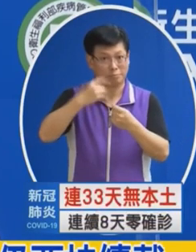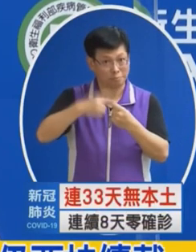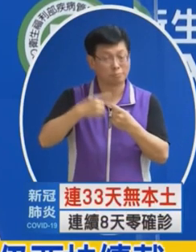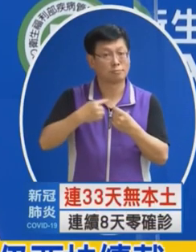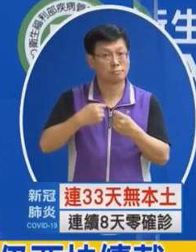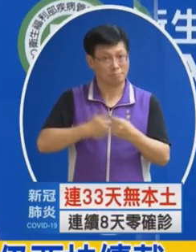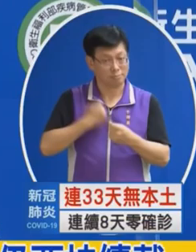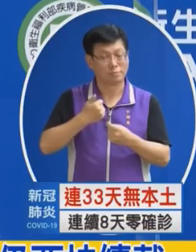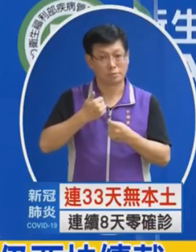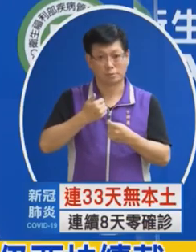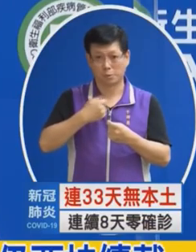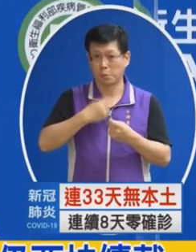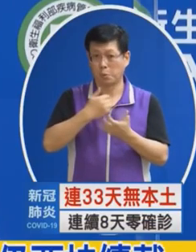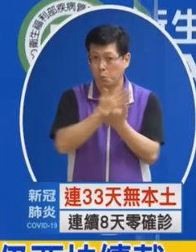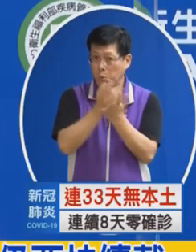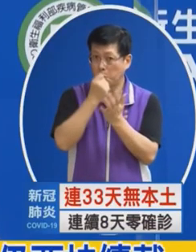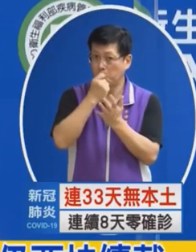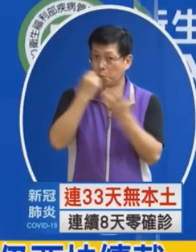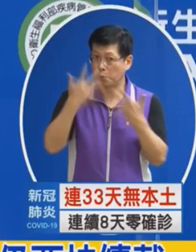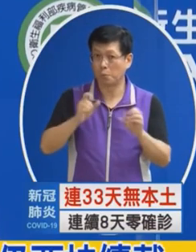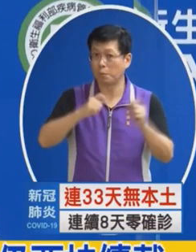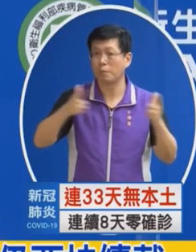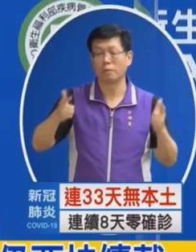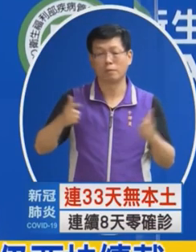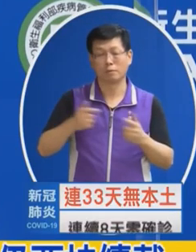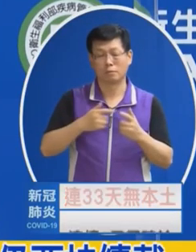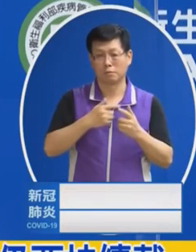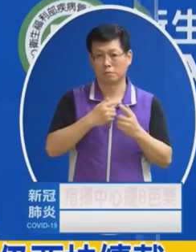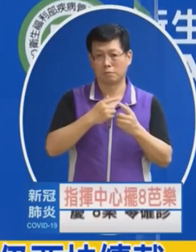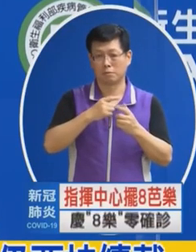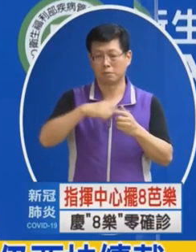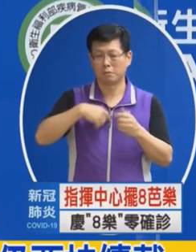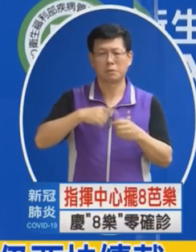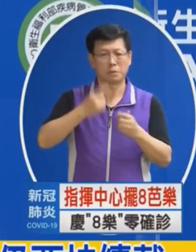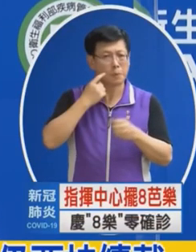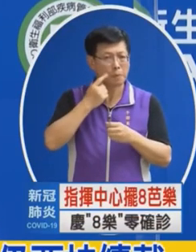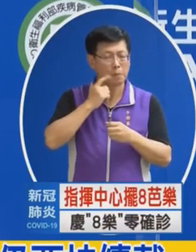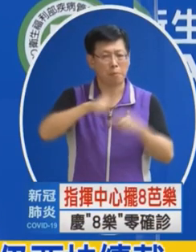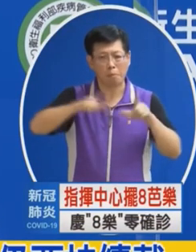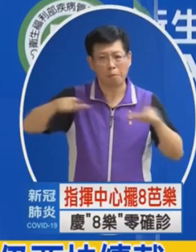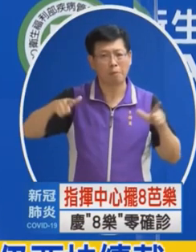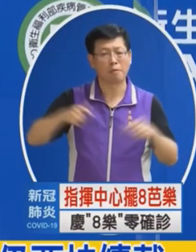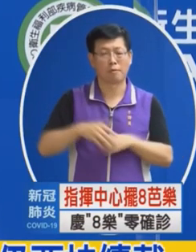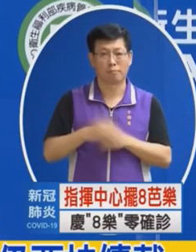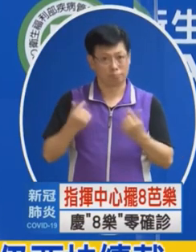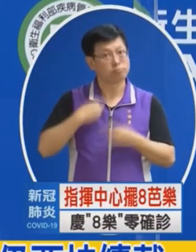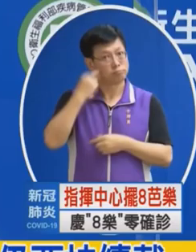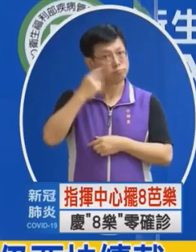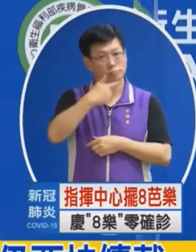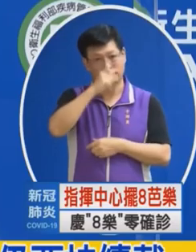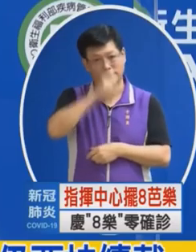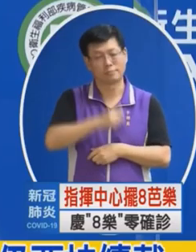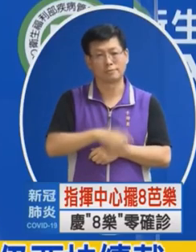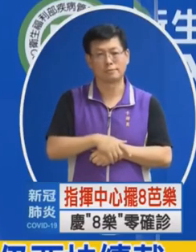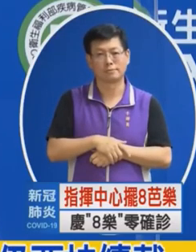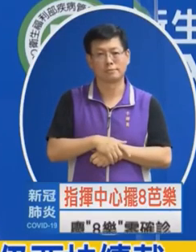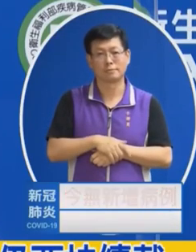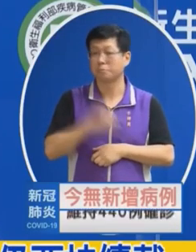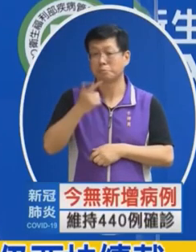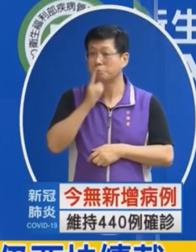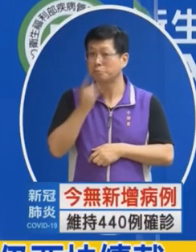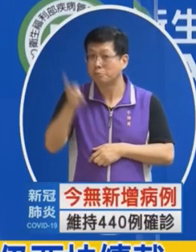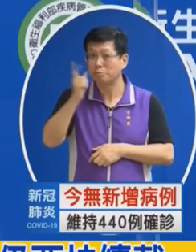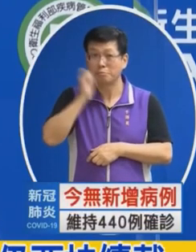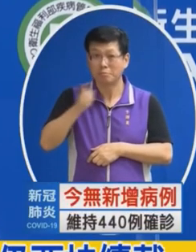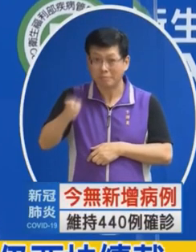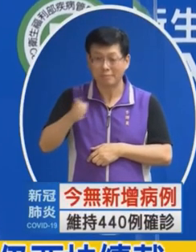非常多种的了，那每一样都有它的一个风味不同，我都觉得相当不错。那并不是